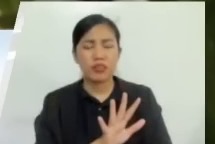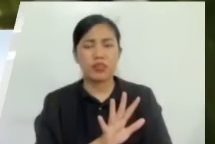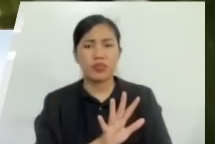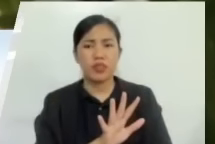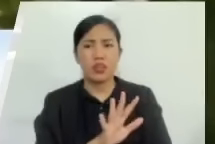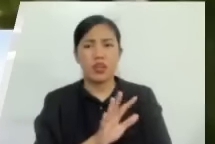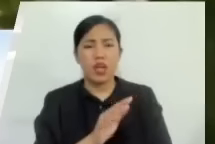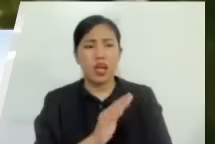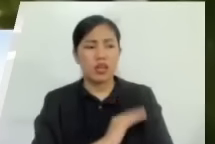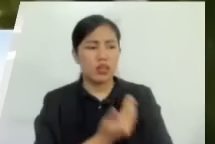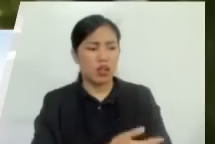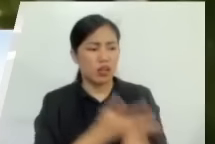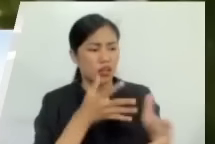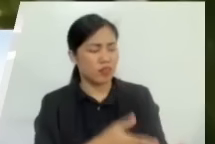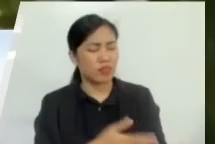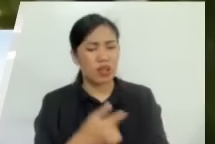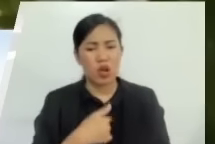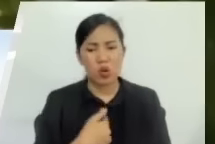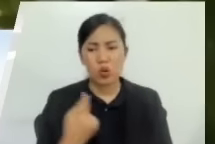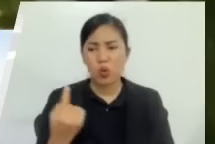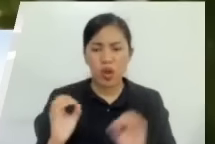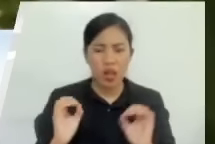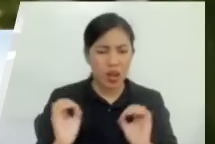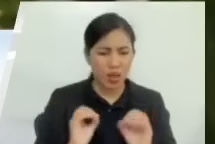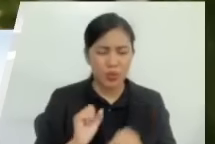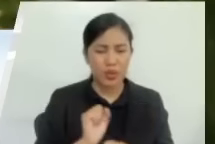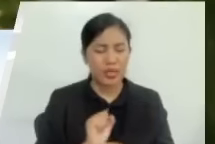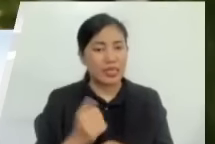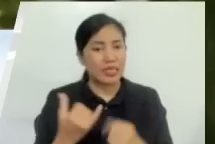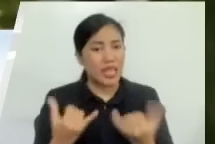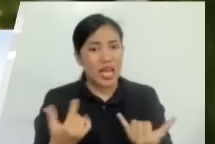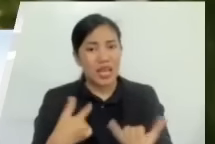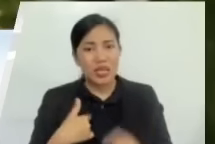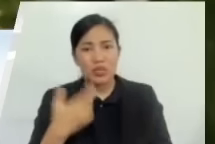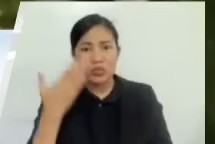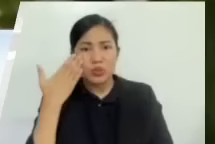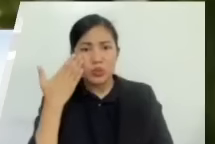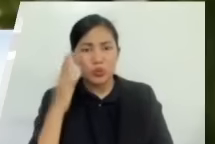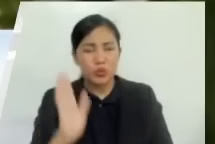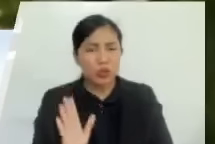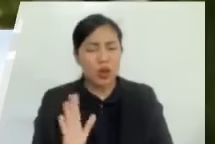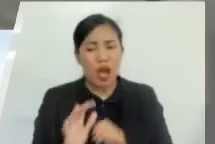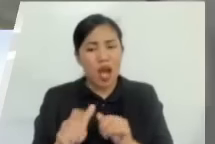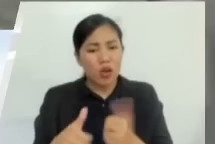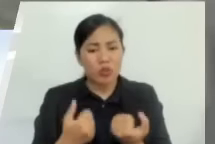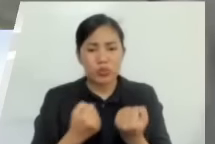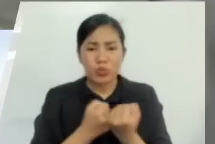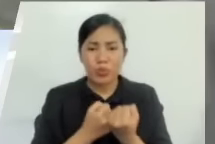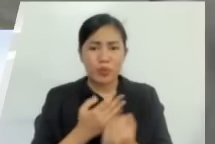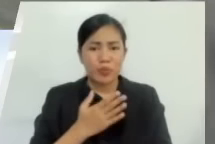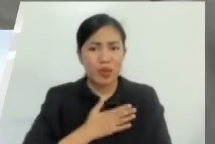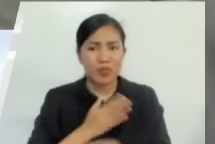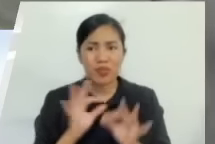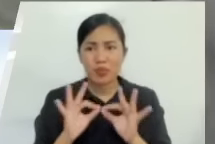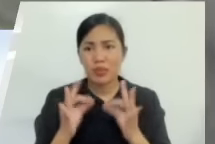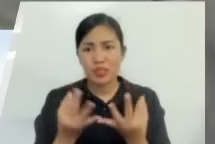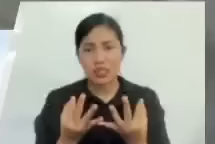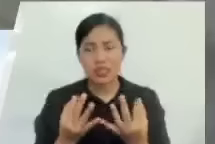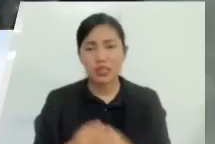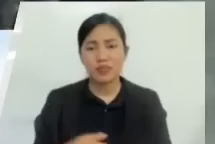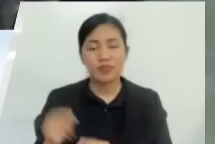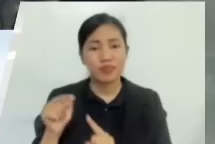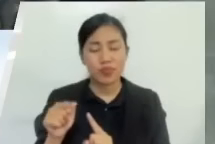trabaho. Kaya hindi ko alam kung paano bubuhayin yung lima anak niya. Si Blanco nagmalasakit at